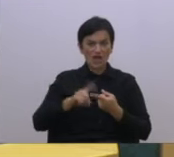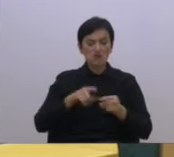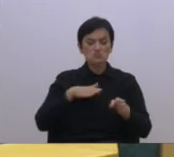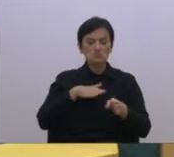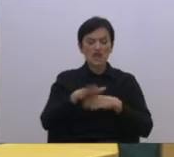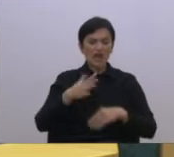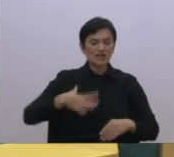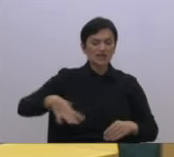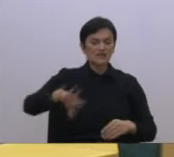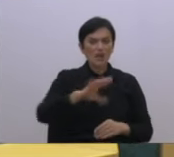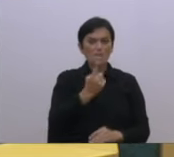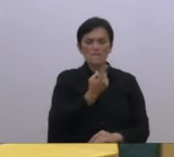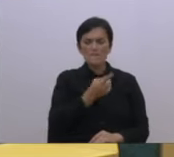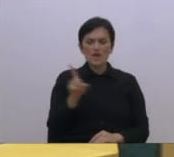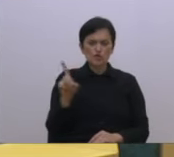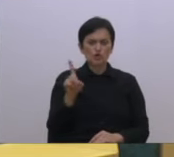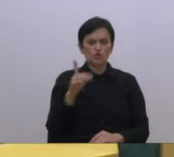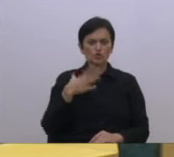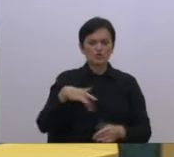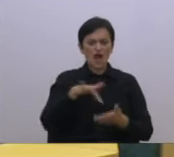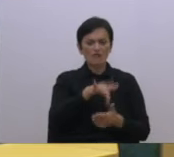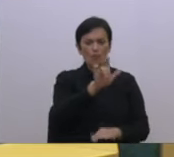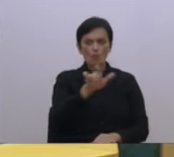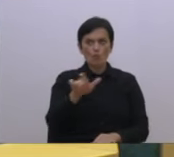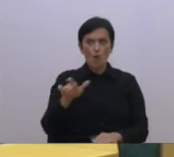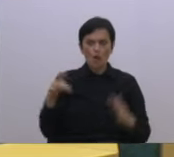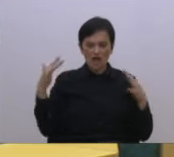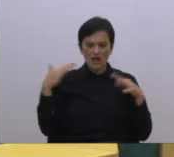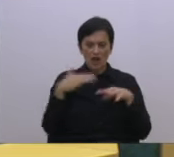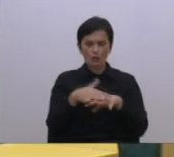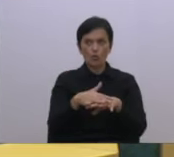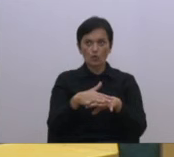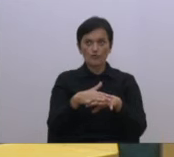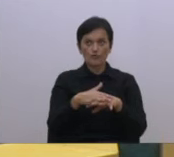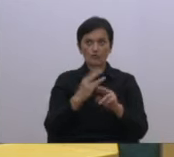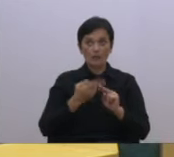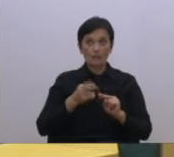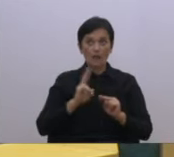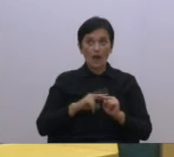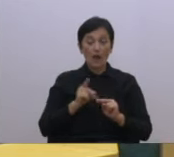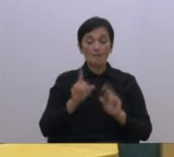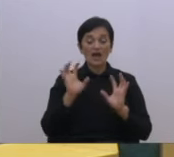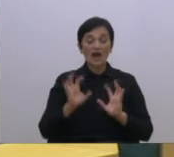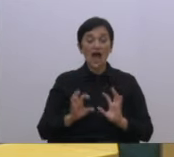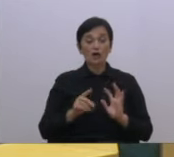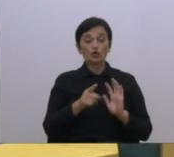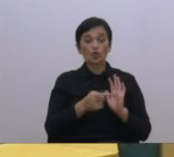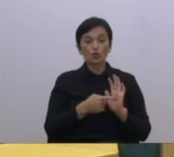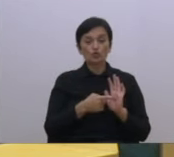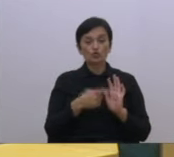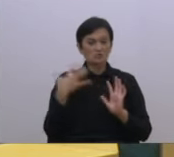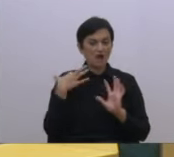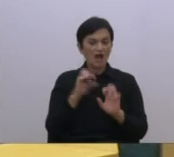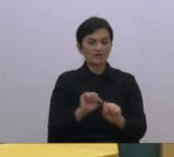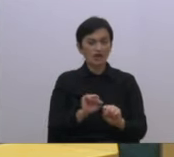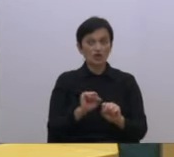მასშტაბით მილიონამდე საქართველოს მოქალაქე გამოვიდა ამ კანონის